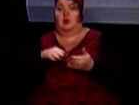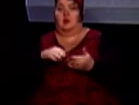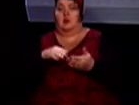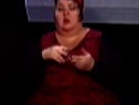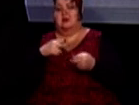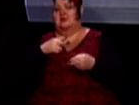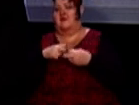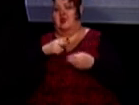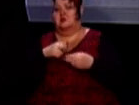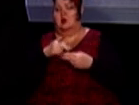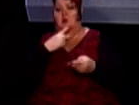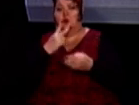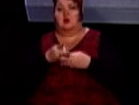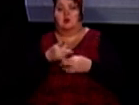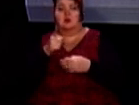споглядати і на цей